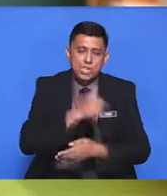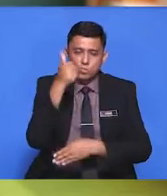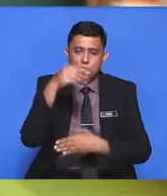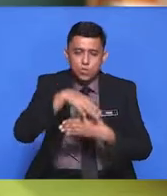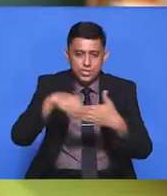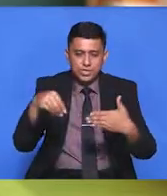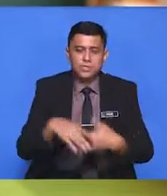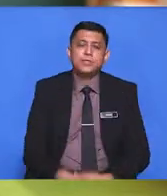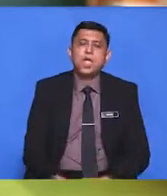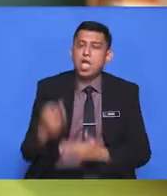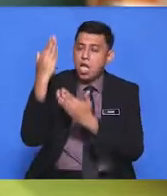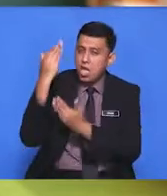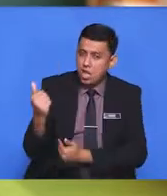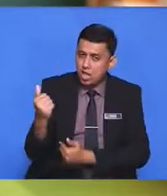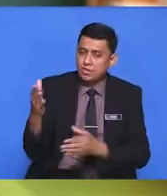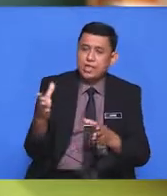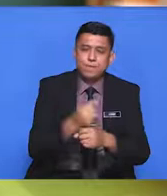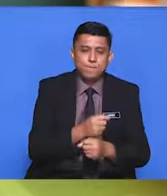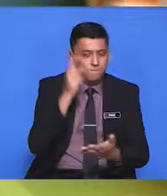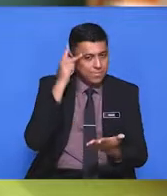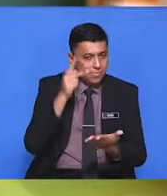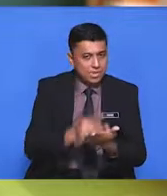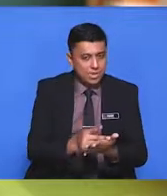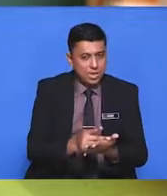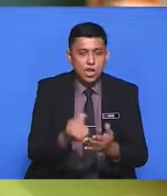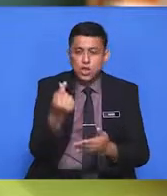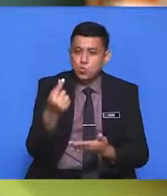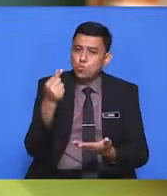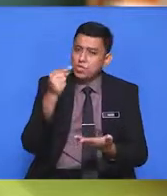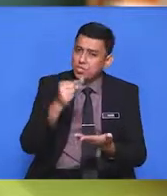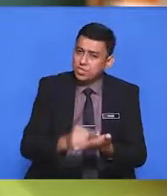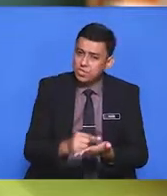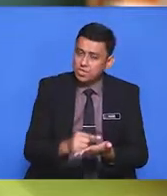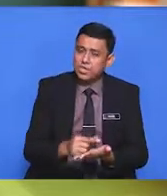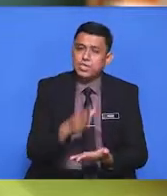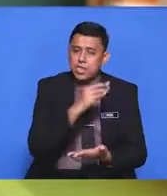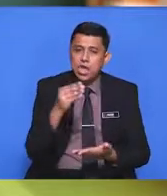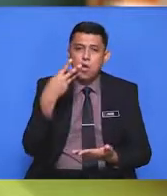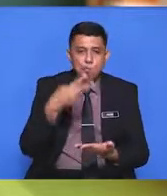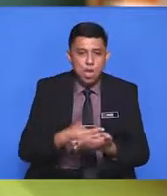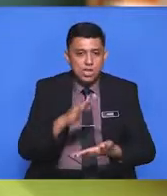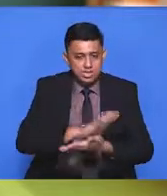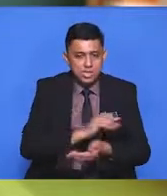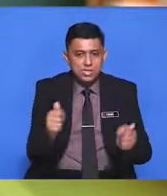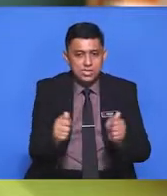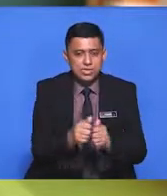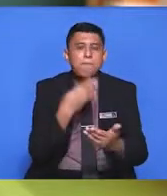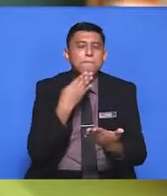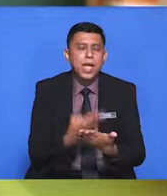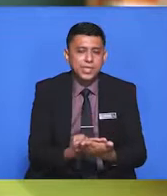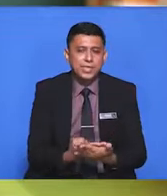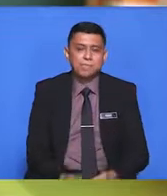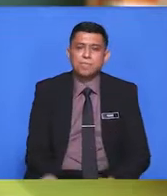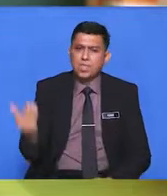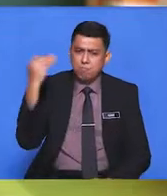Cikgu berharap murid-murid dapat mengenal duit syiling dan wang kertas Malaysia dengan baik. Mari